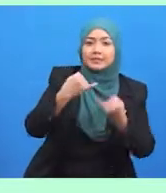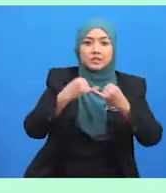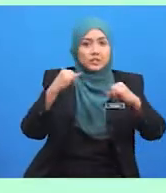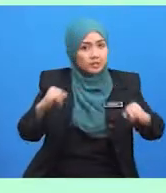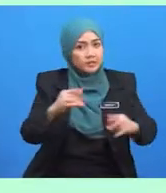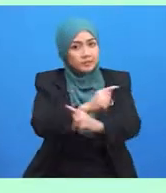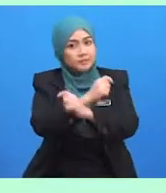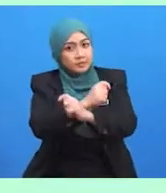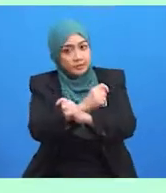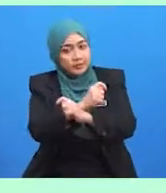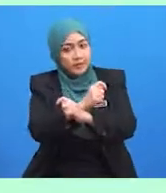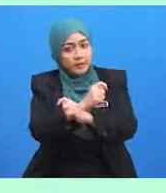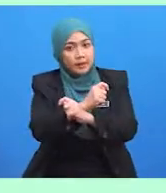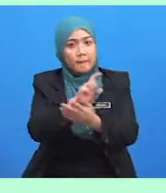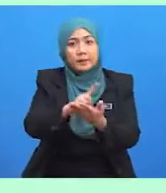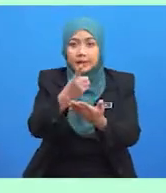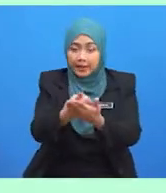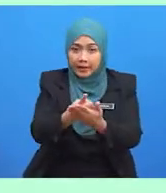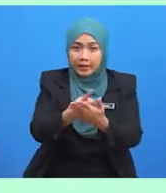sekatan perdagangan antarabangsa.